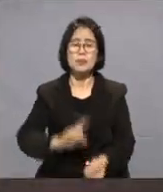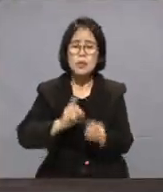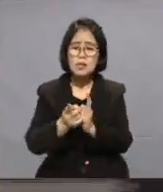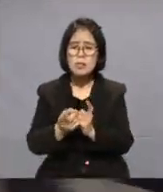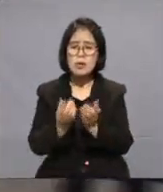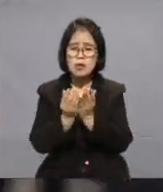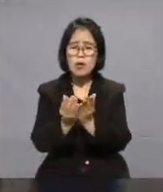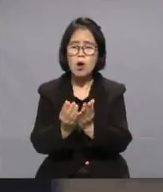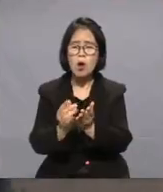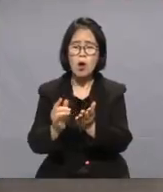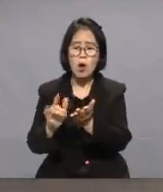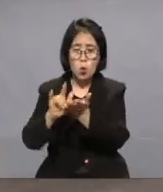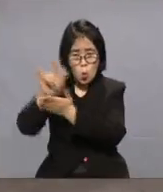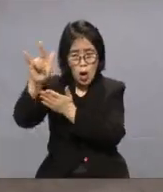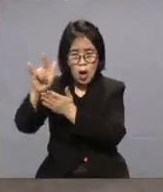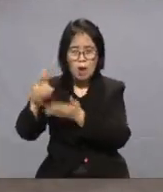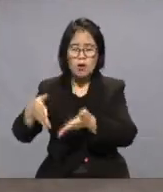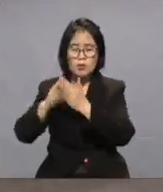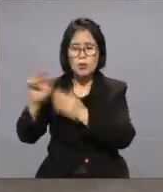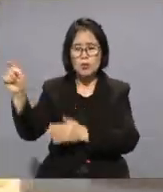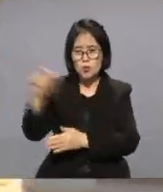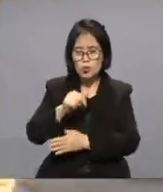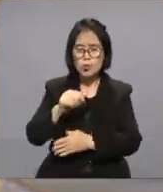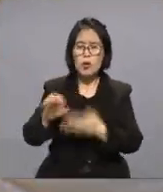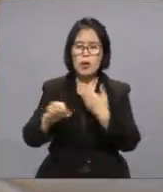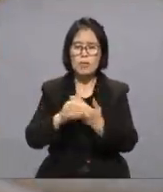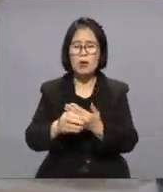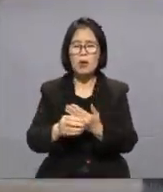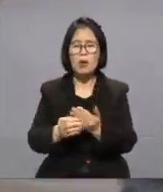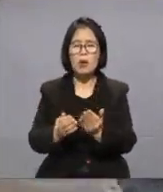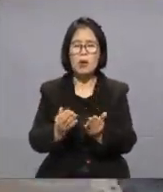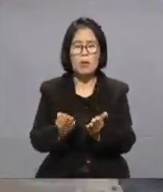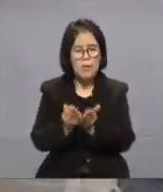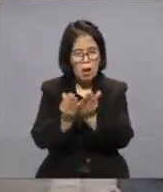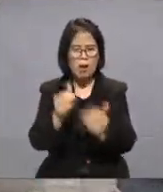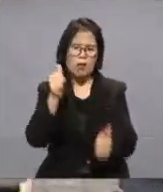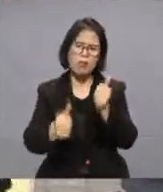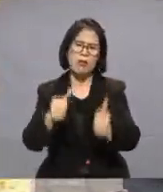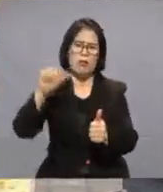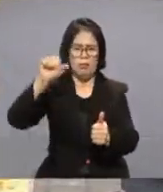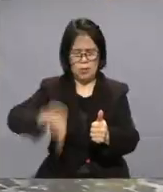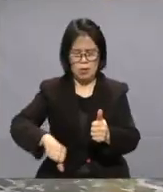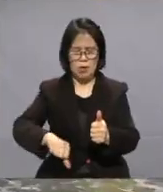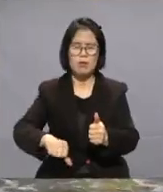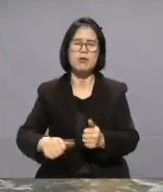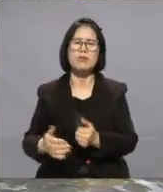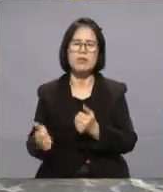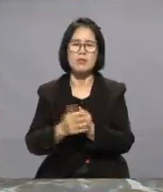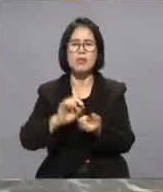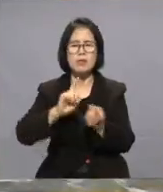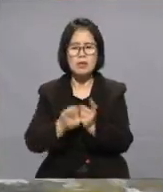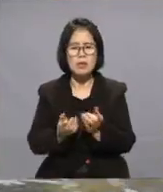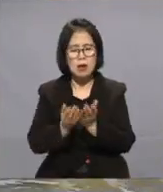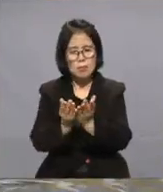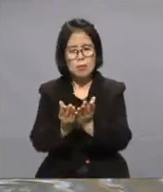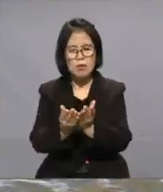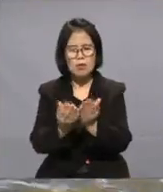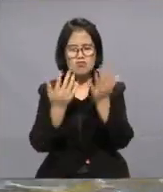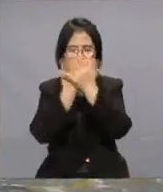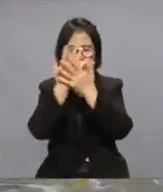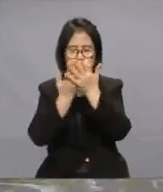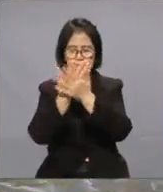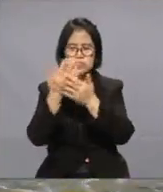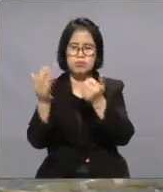성격인 백령공항 건설까지 속도를 내며 한층 경쟁력을 상실한 인천 백령노선. 대체 카페리 운항이